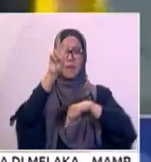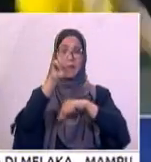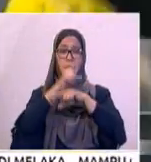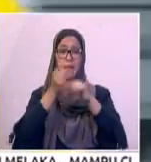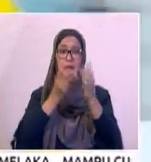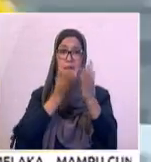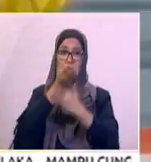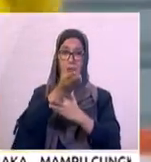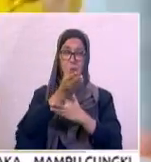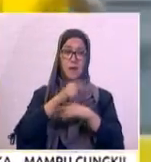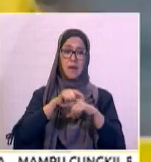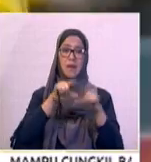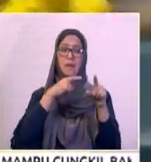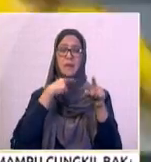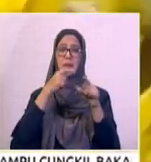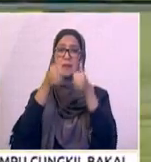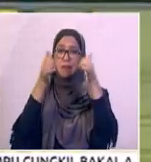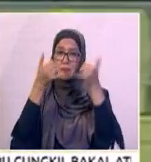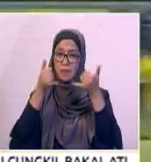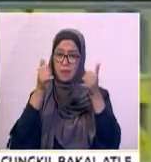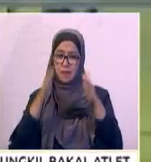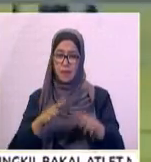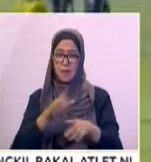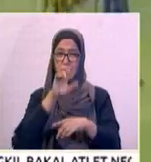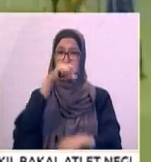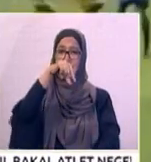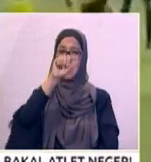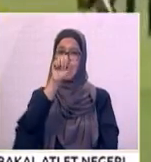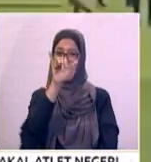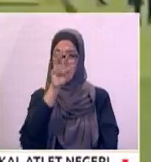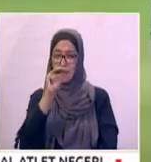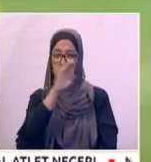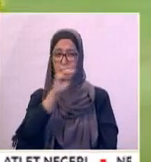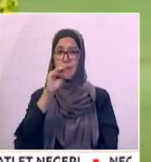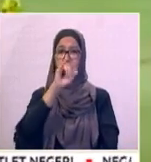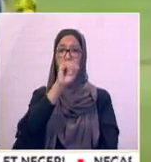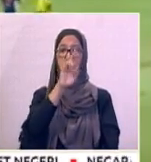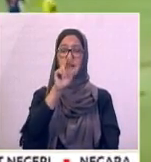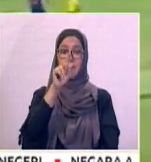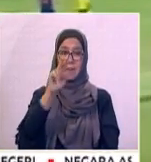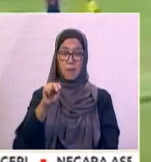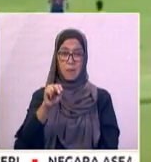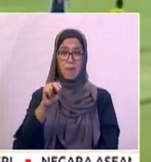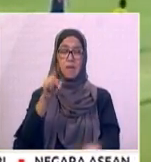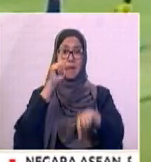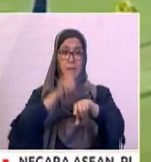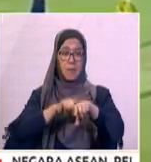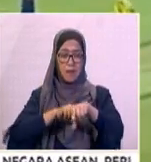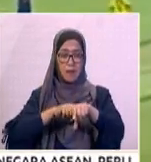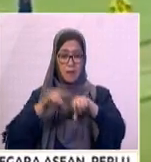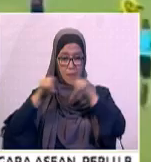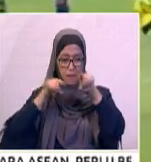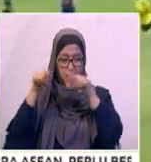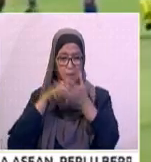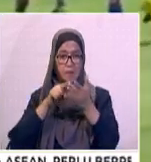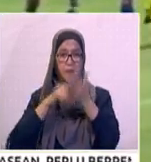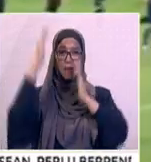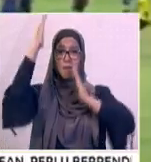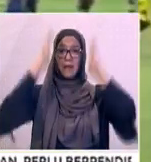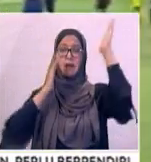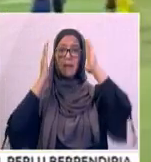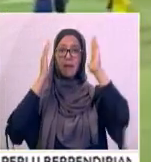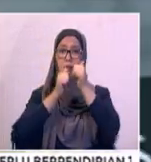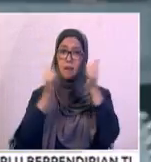Ibrahim pada minit ke-69 dan Muhammad Nabil Qayyum minit ke-79. Pada saingan ini, Malaysia mendahului kumpulan B sebelum